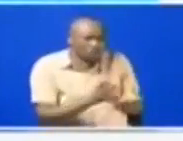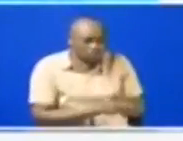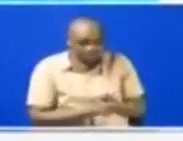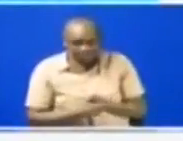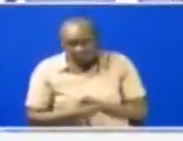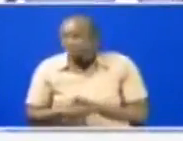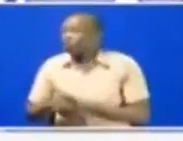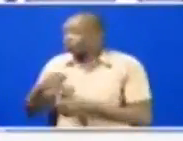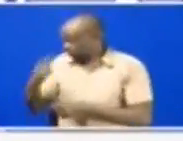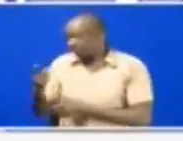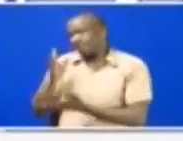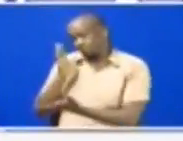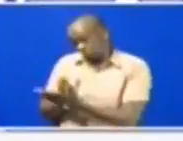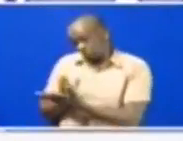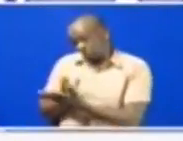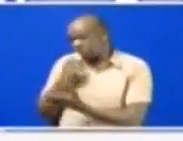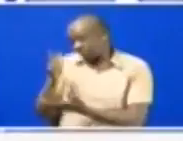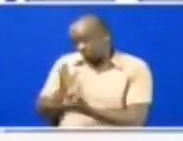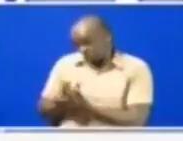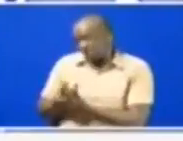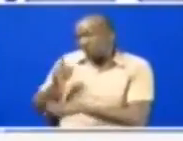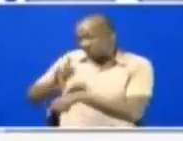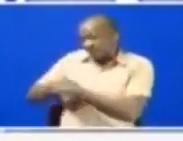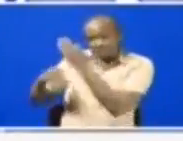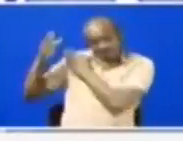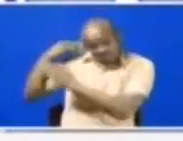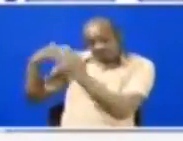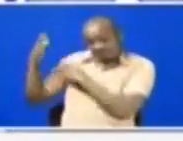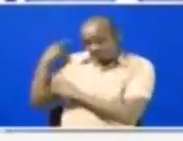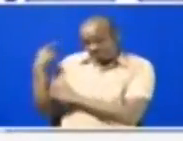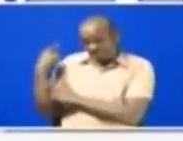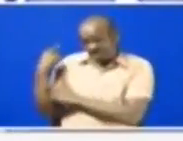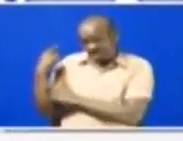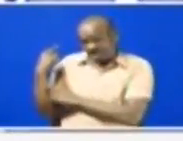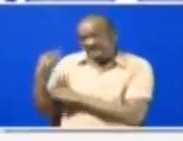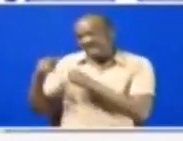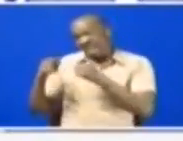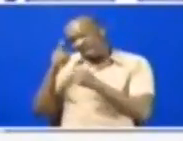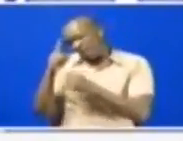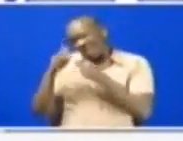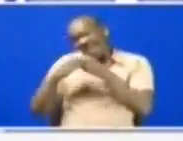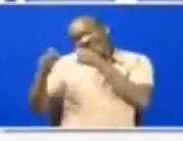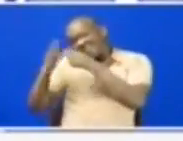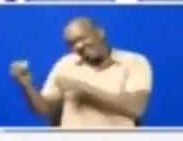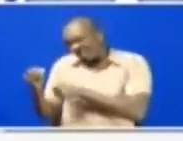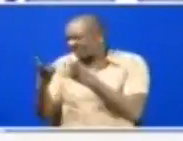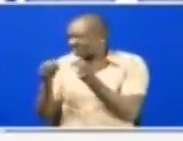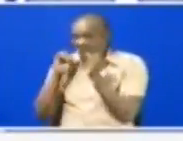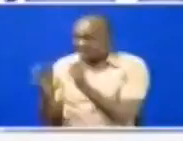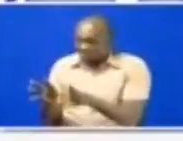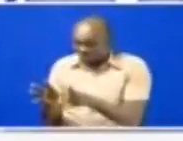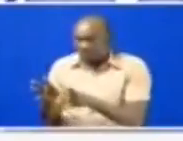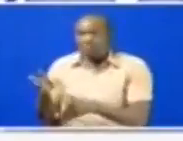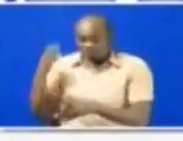ulifikia? Kusema ukweli, hiyo wakati unajua hiyo wakati ilikuwa na karibu 80s huko, ilikuwa ni rahisi. Manake pia tulikuwa